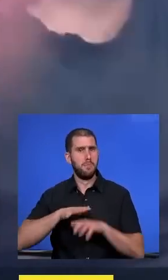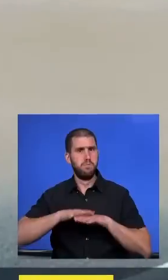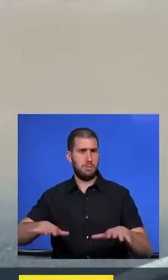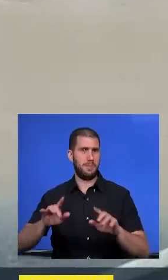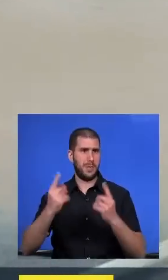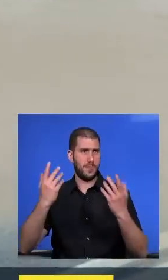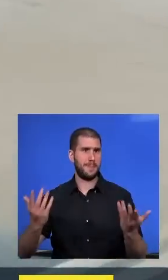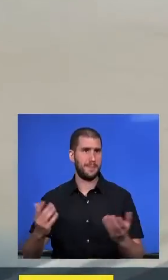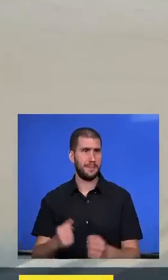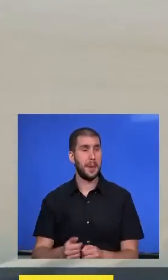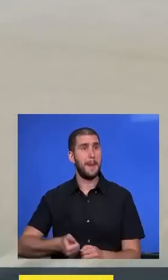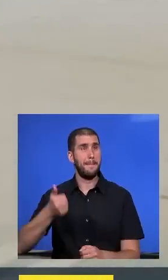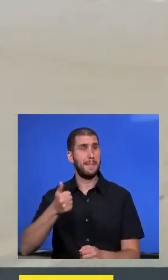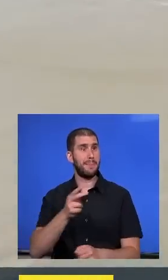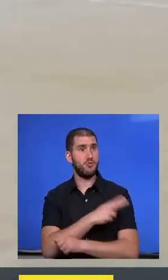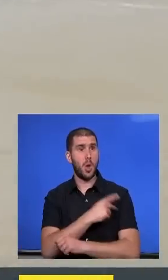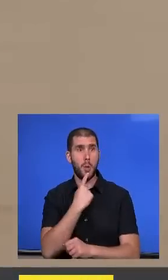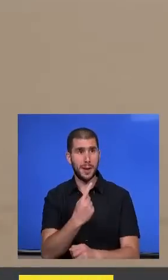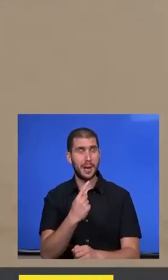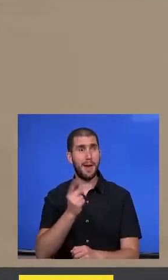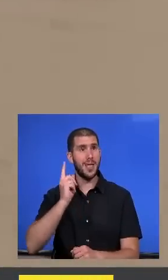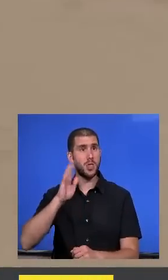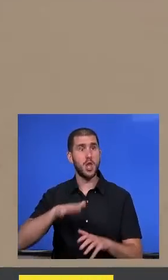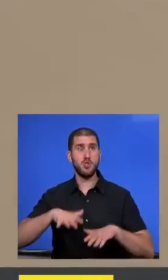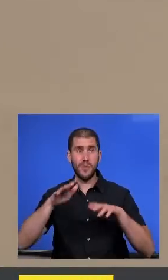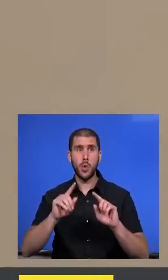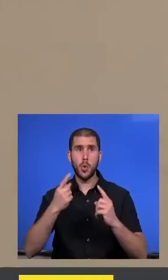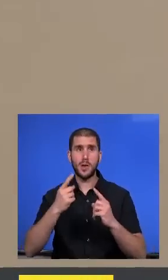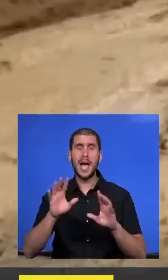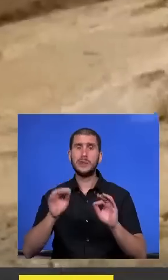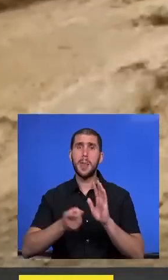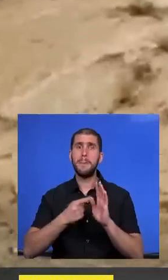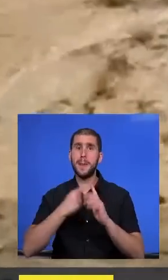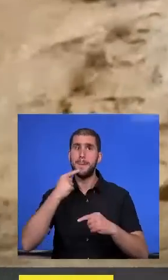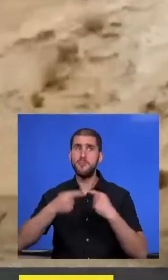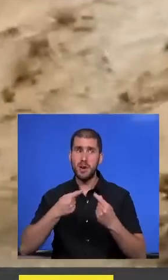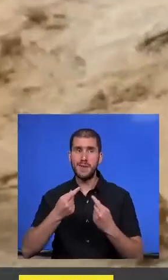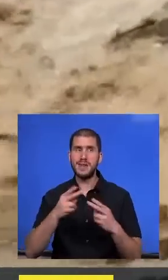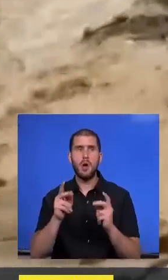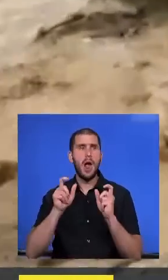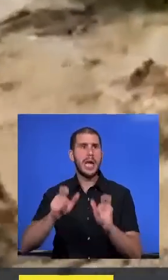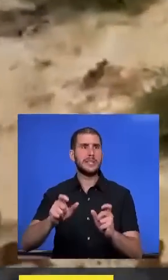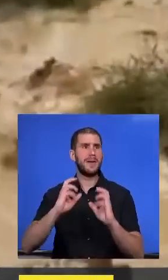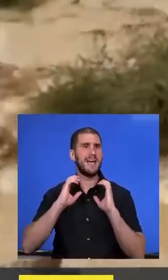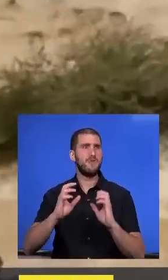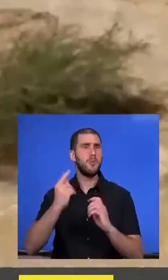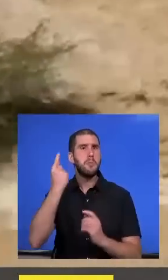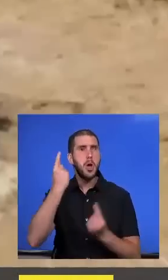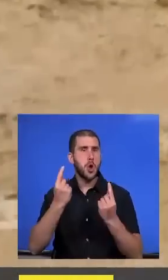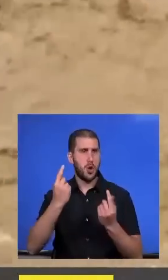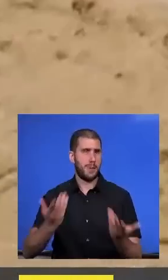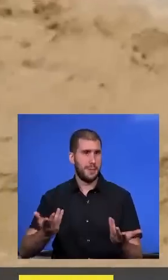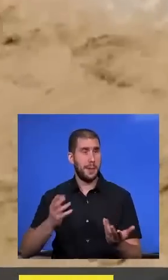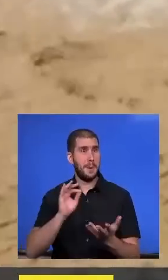אחת. בכירים במשטרה אומרים כי התראות על שיטפונות מגיעות 10 פעמים בשנה, ולא ניתן לחסום את הכבישים בכל התראה,